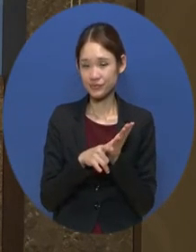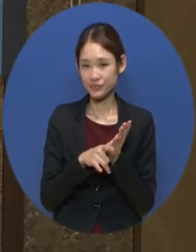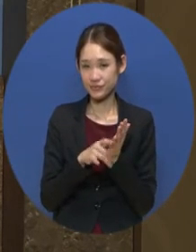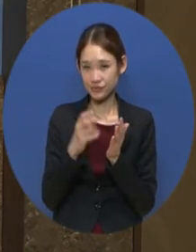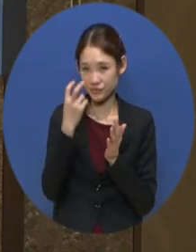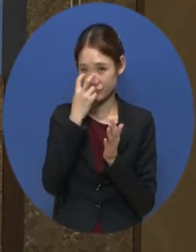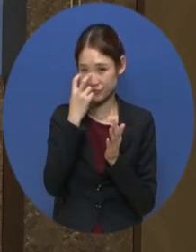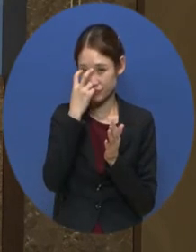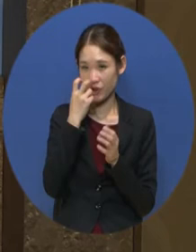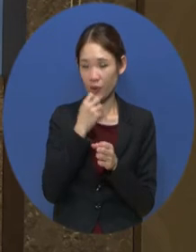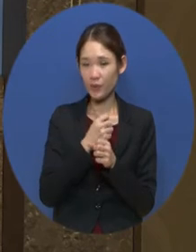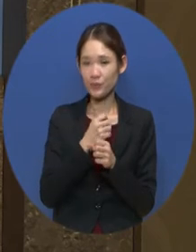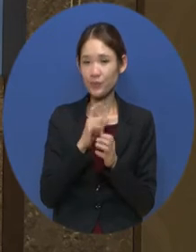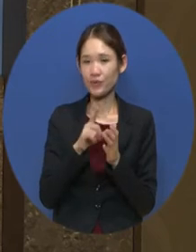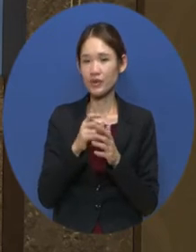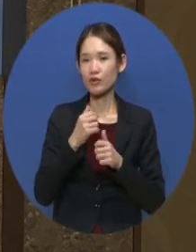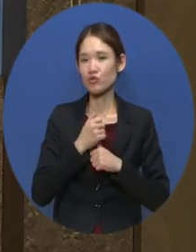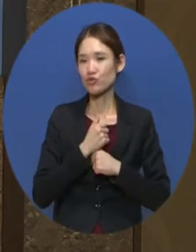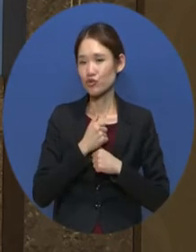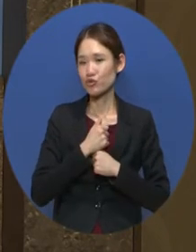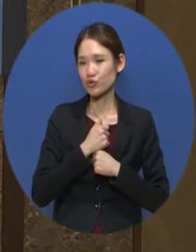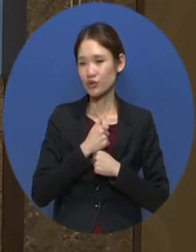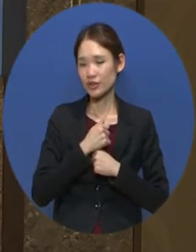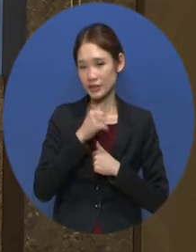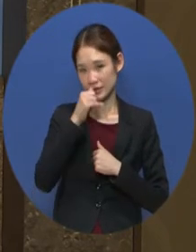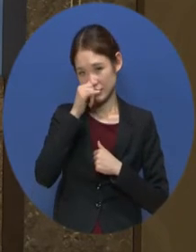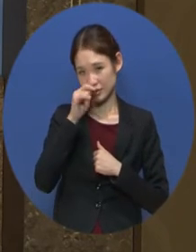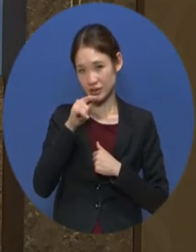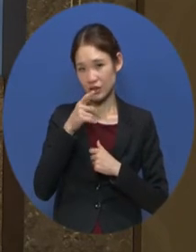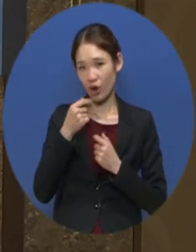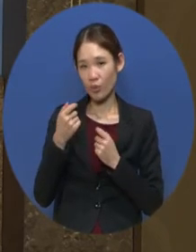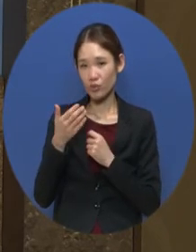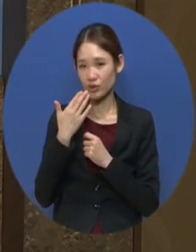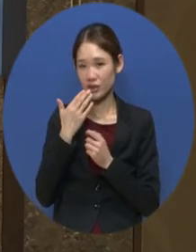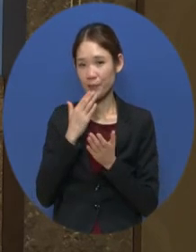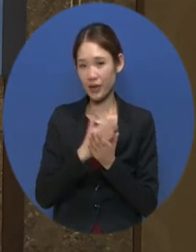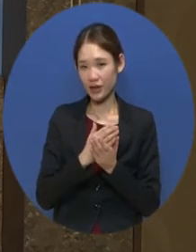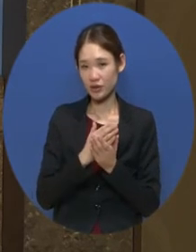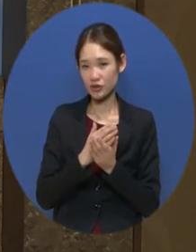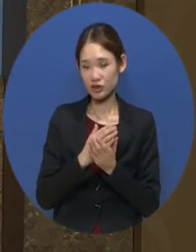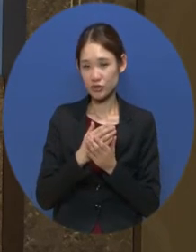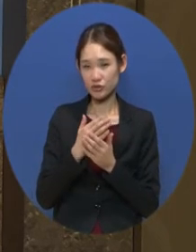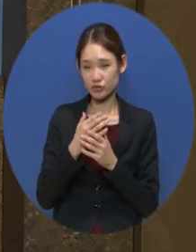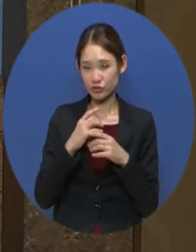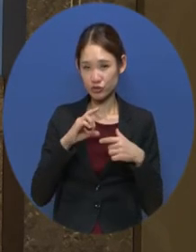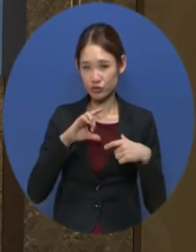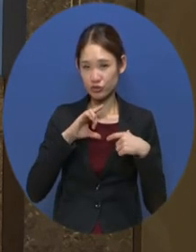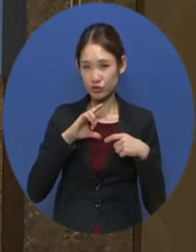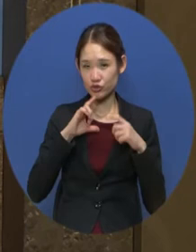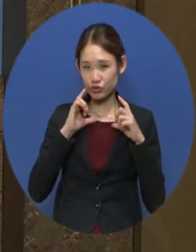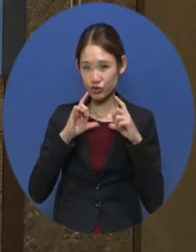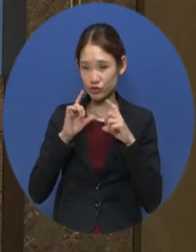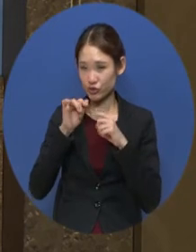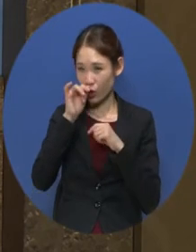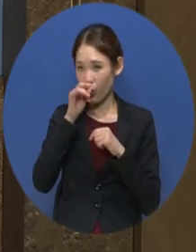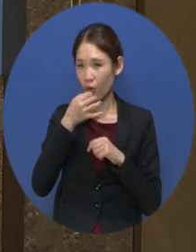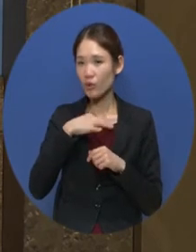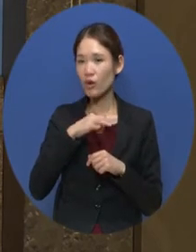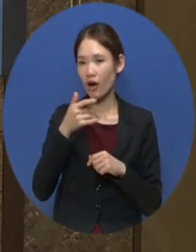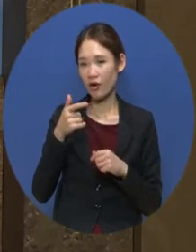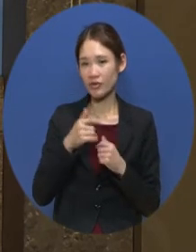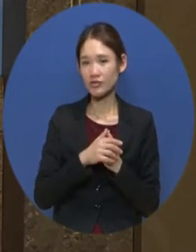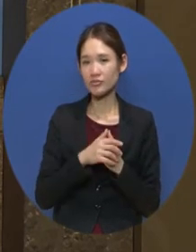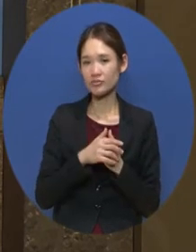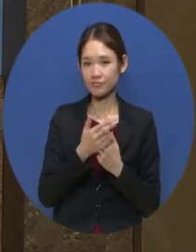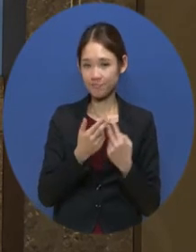네. 주의사항이 있어요. 이런 분을 드시지 마세요라는 그런 주의 문구가 있는데 너무 유용하겠네요. 네,